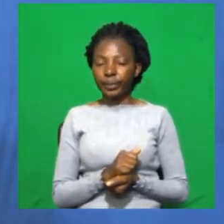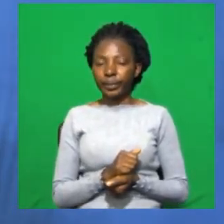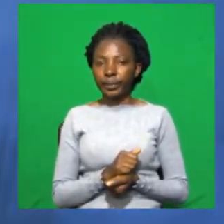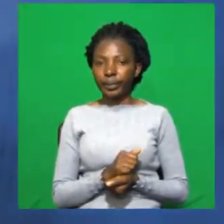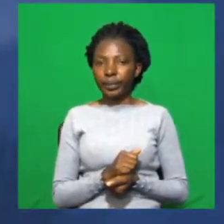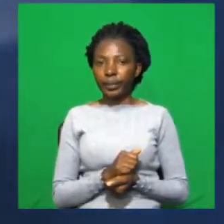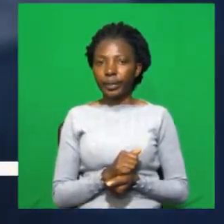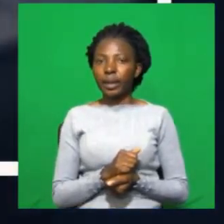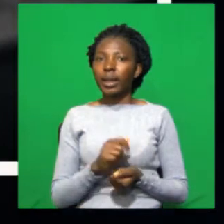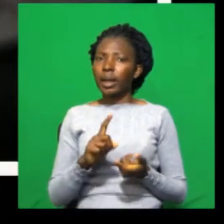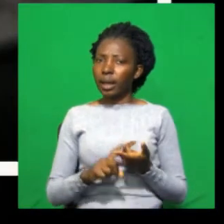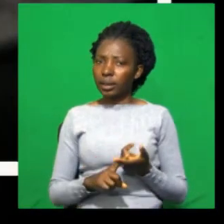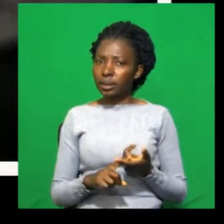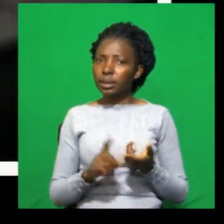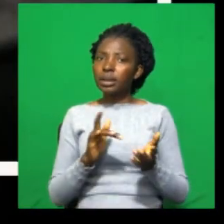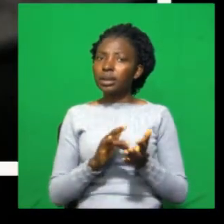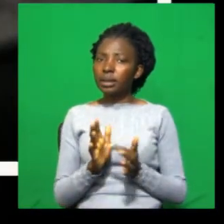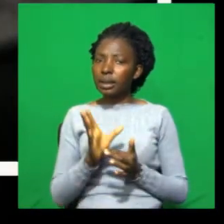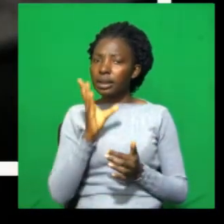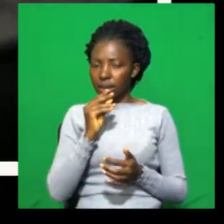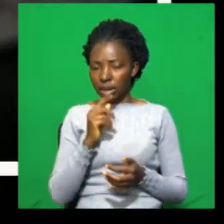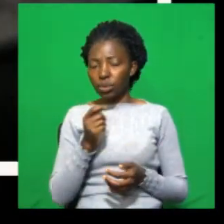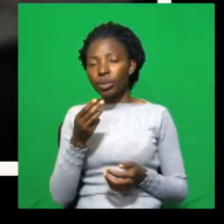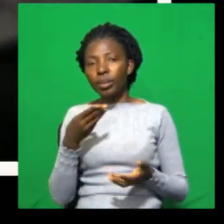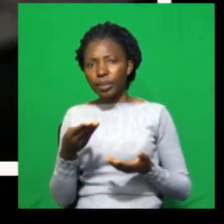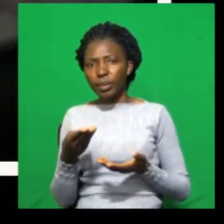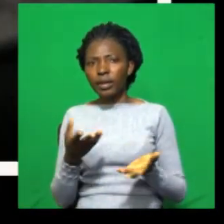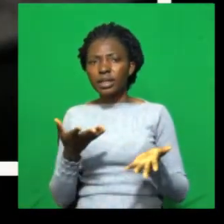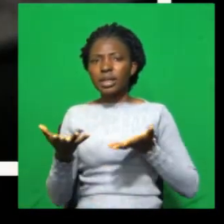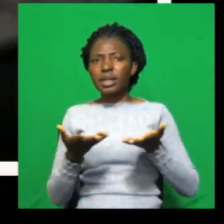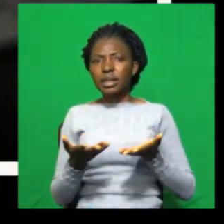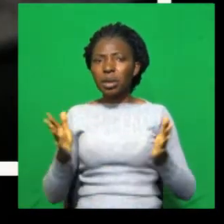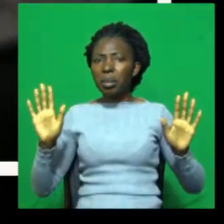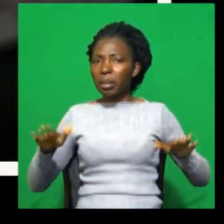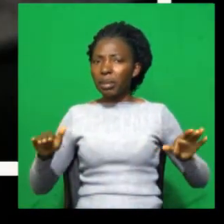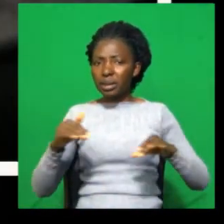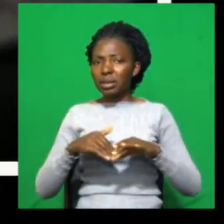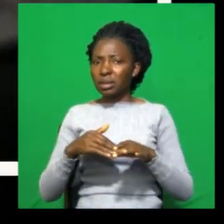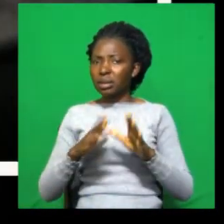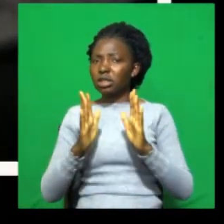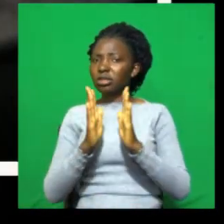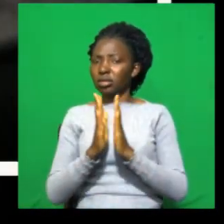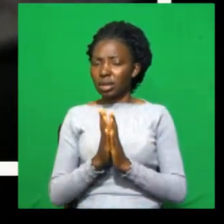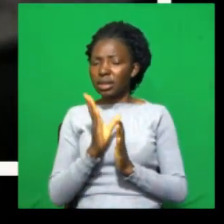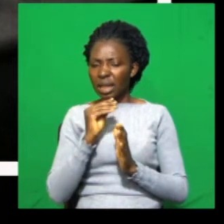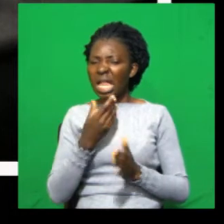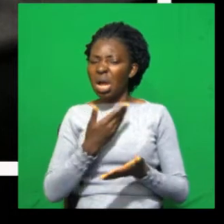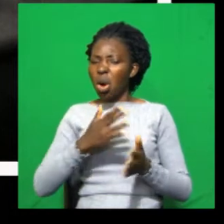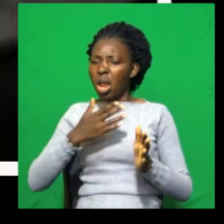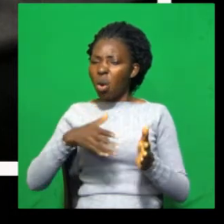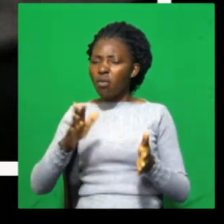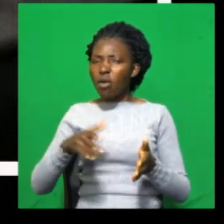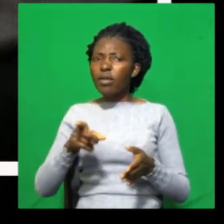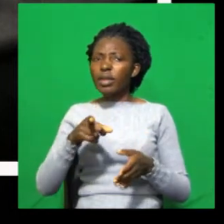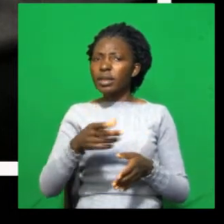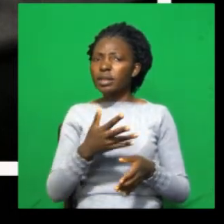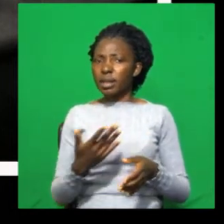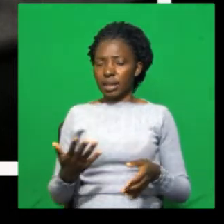pastor. Akati kuna vaitengesa njiva, bvisai zvinhu izvozvo muno, musaita imba yababa